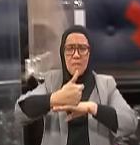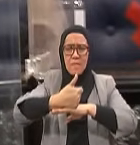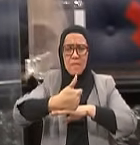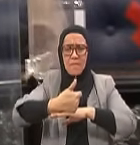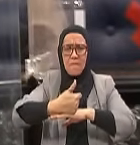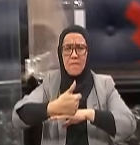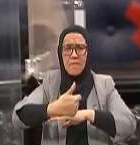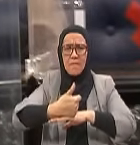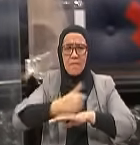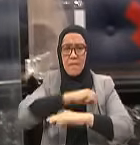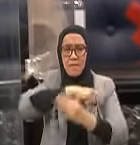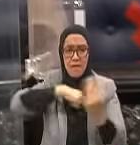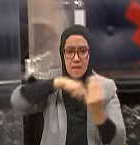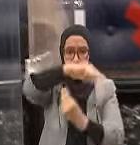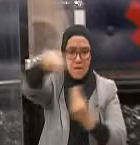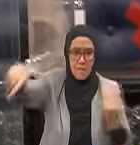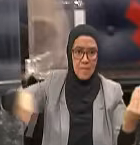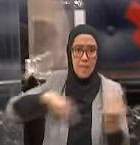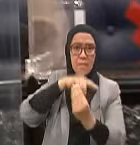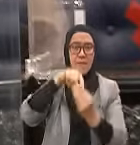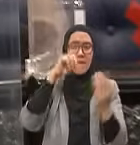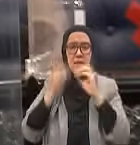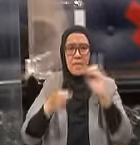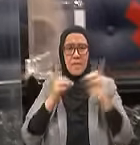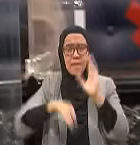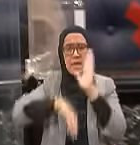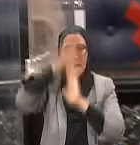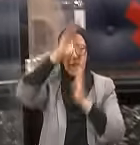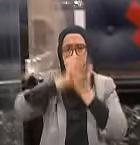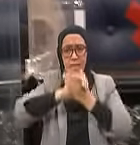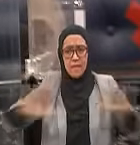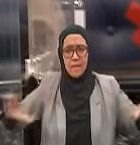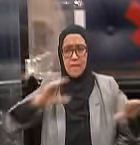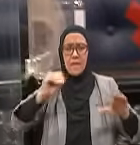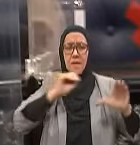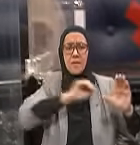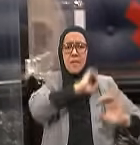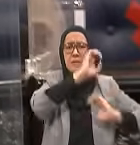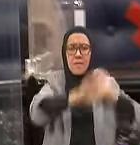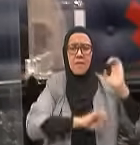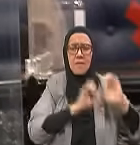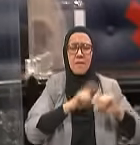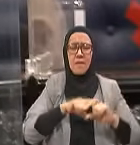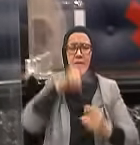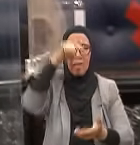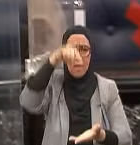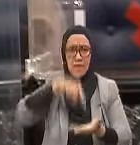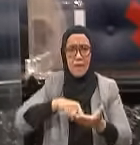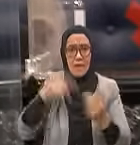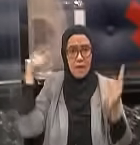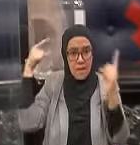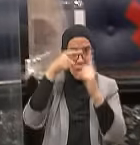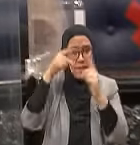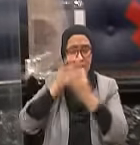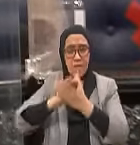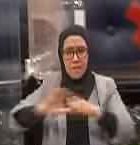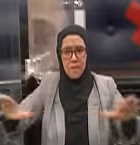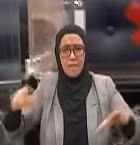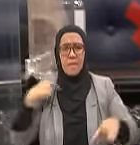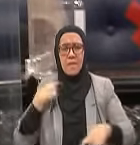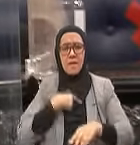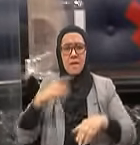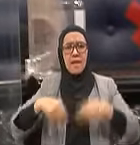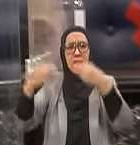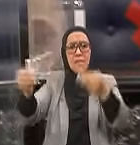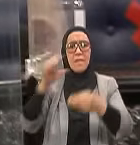atau sekitaran digital yang pedih selamat dan beretika yang nih diselamatkan kita cuek sampai